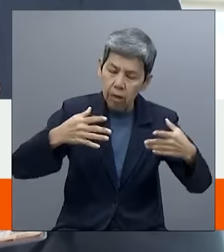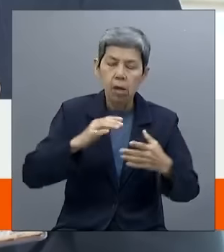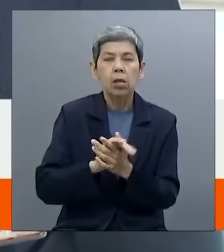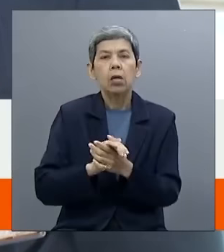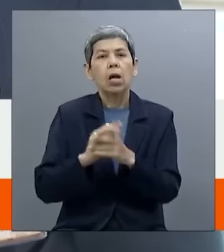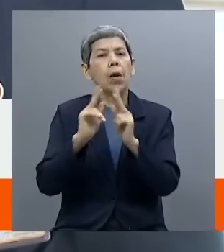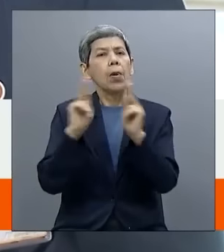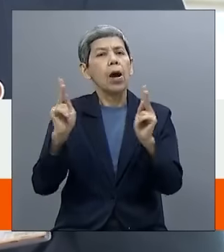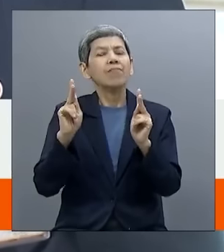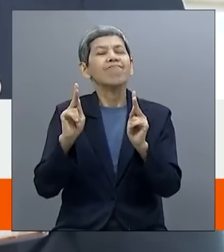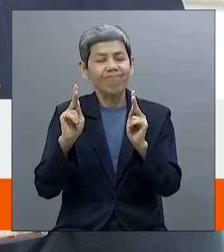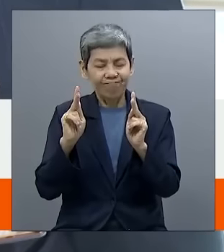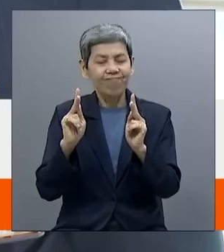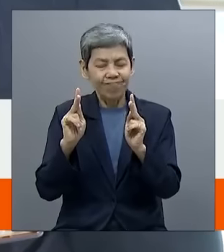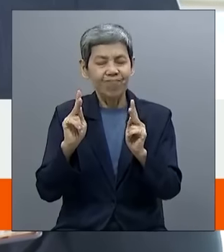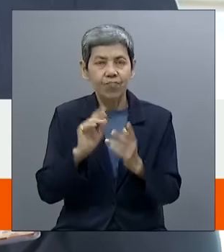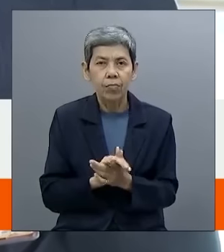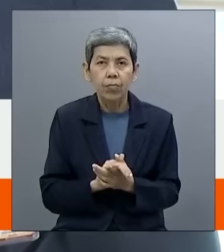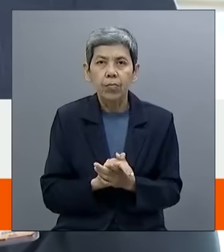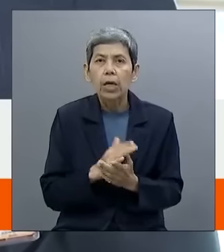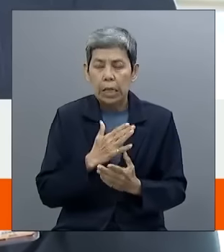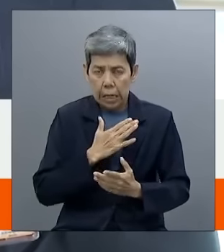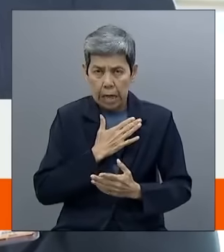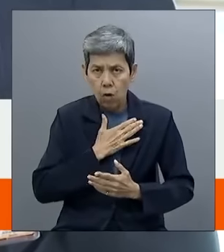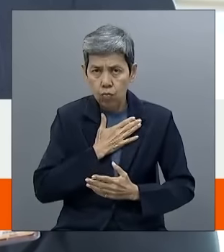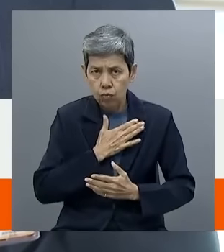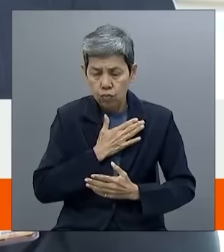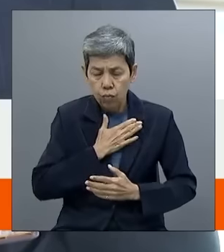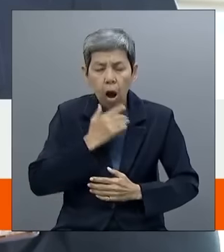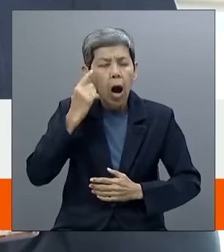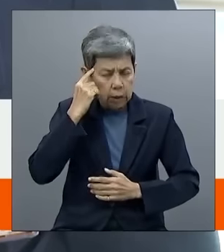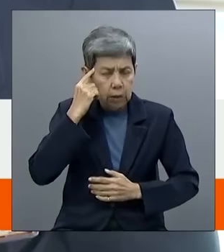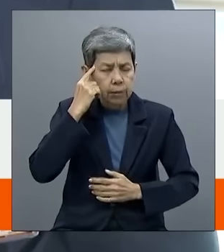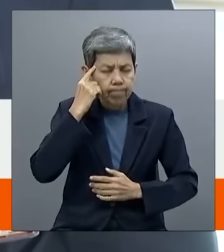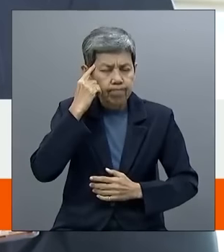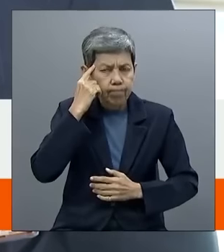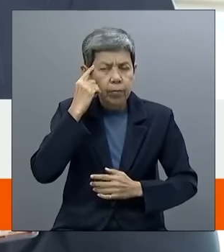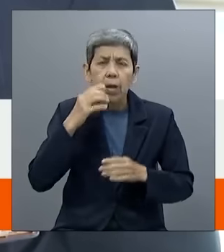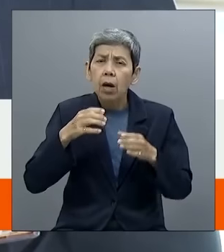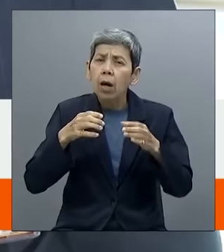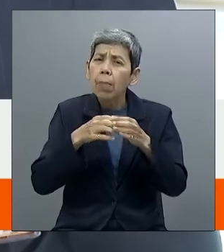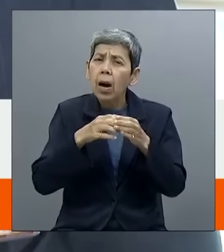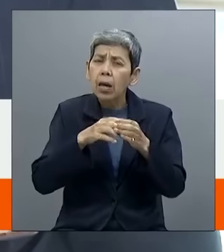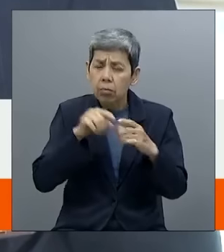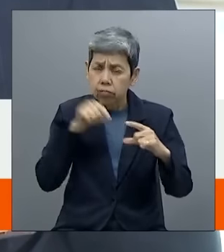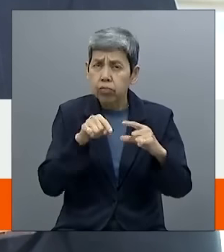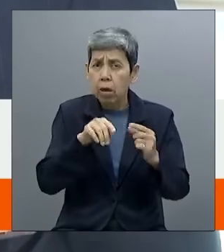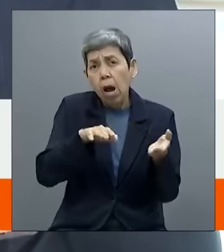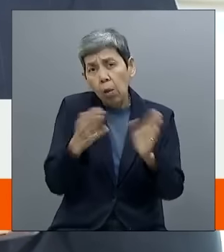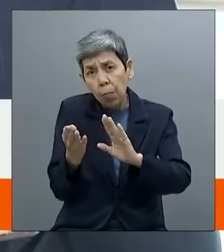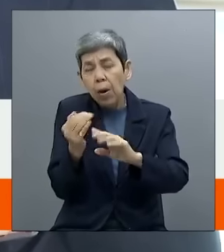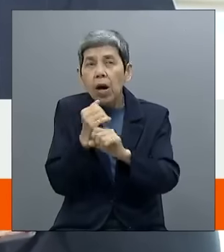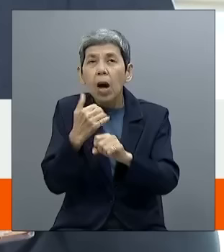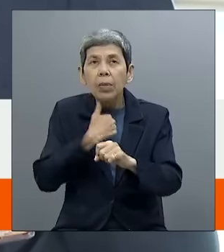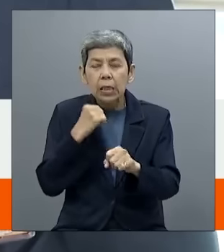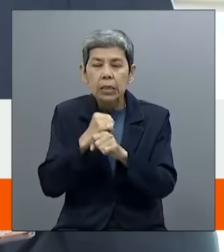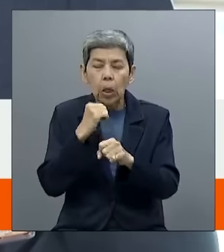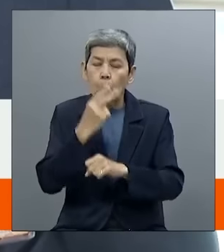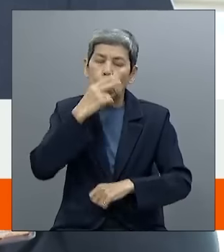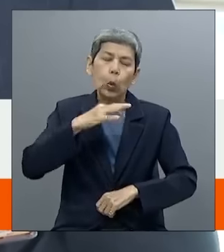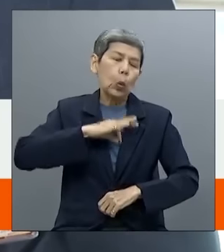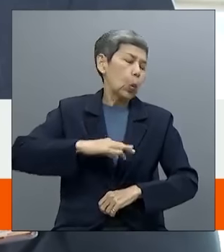รมการบริหารพรรคนะครับแต่เราก็ยังคิดว่าการยุบพรรคเนี่ยเป็นการลงโทษที่รุนแร